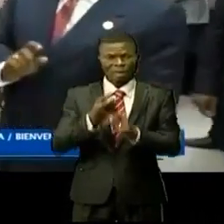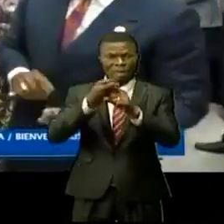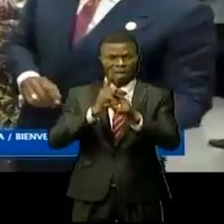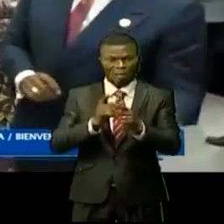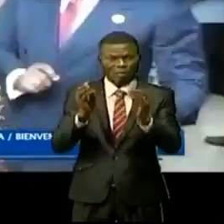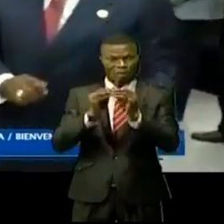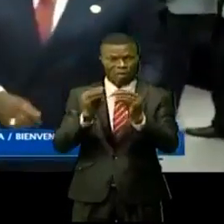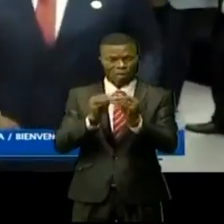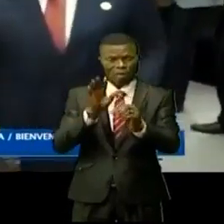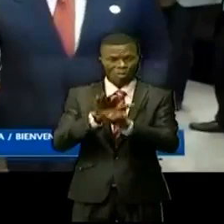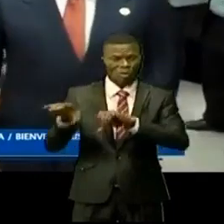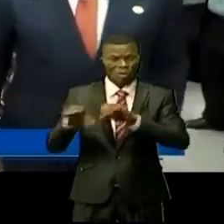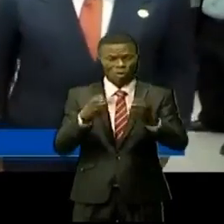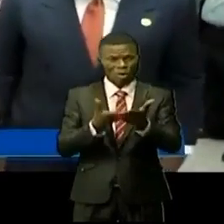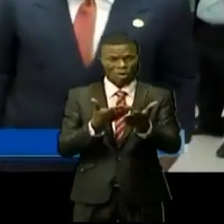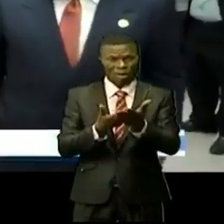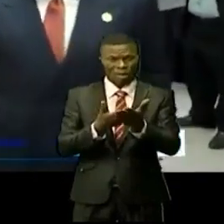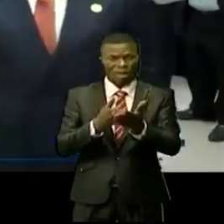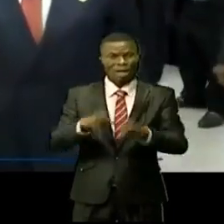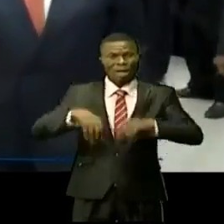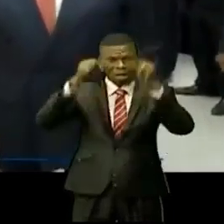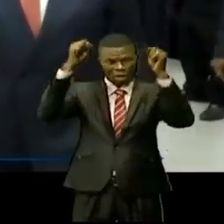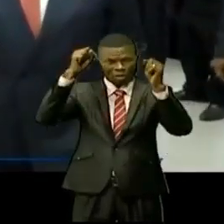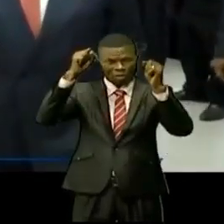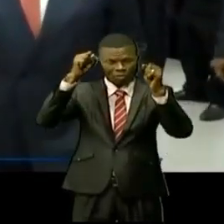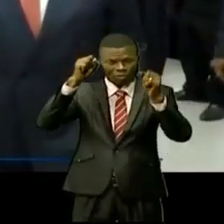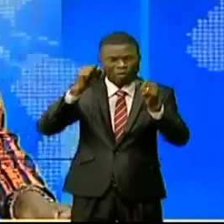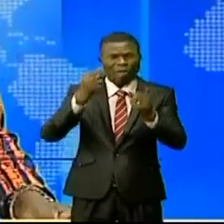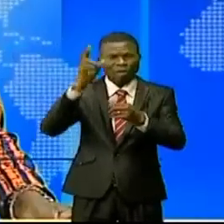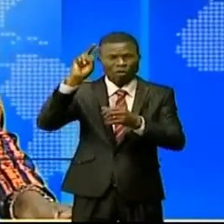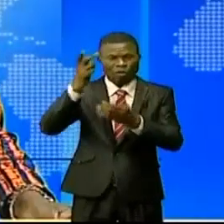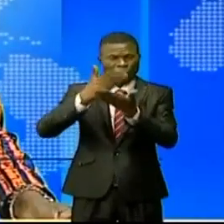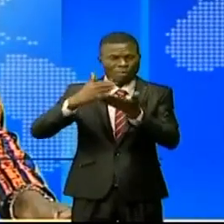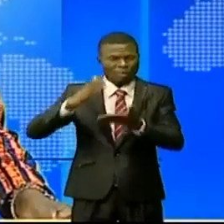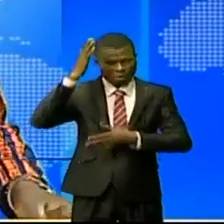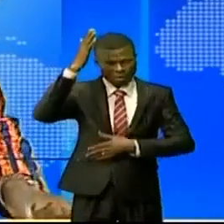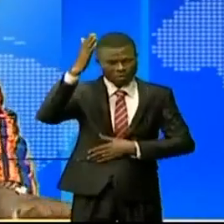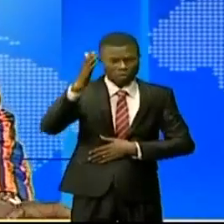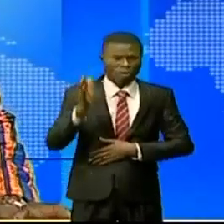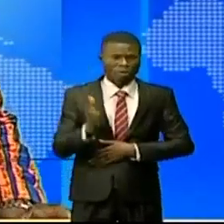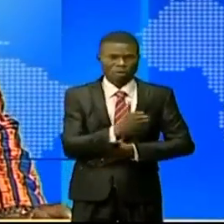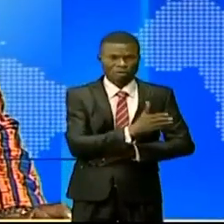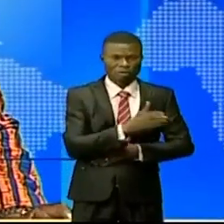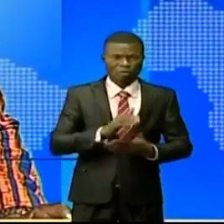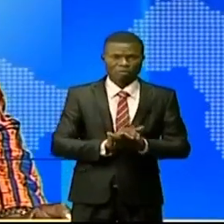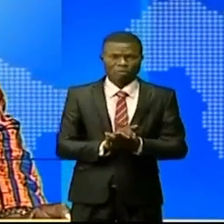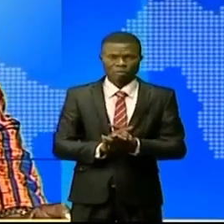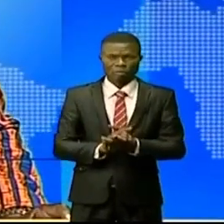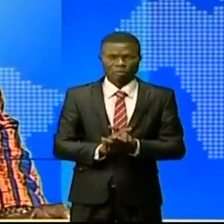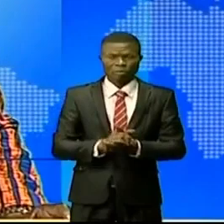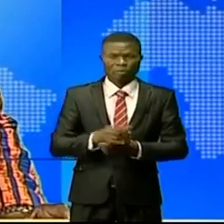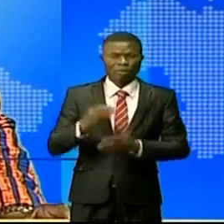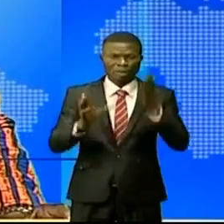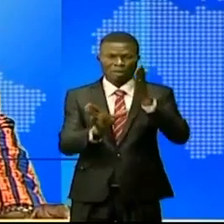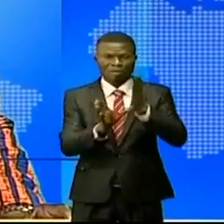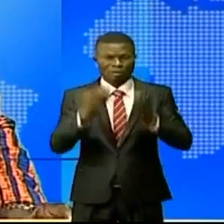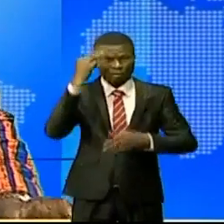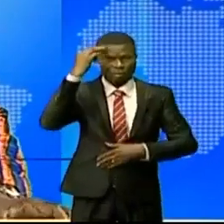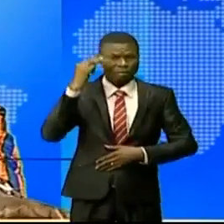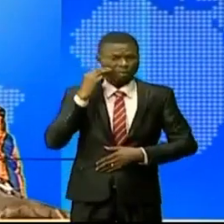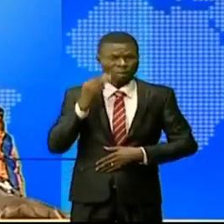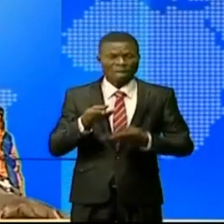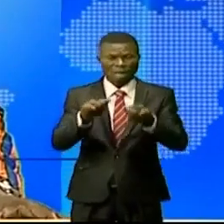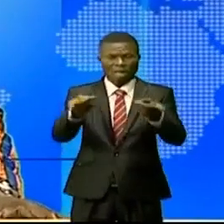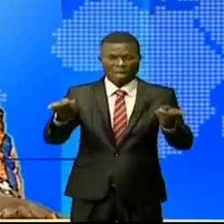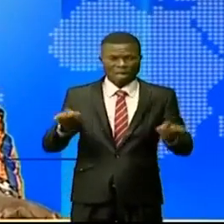comités multisectoriels sera validé dans sa deuxième phase. Et puis le vice-premier ministre, ministre de l'Environnement,